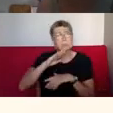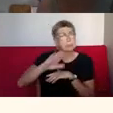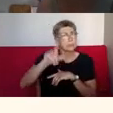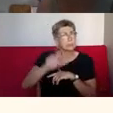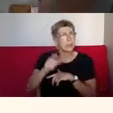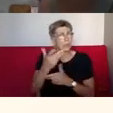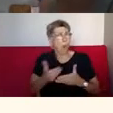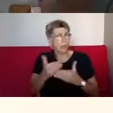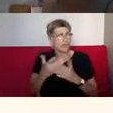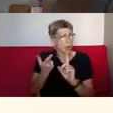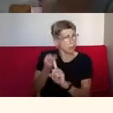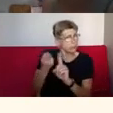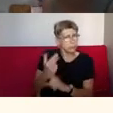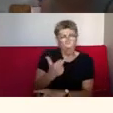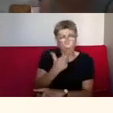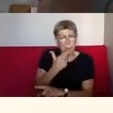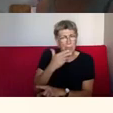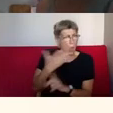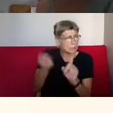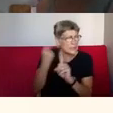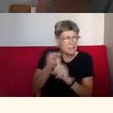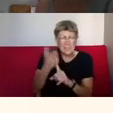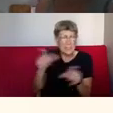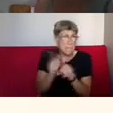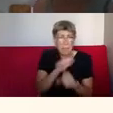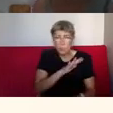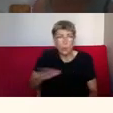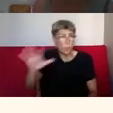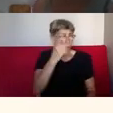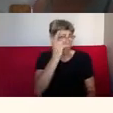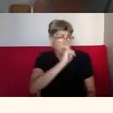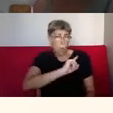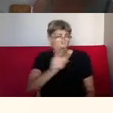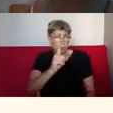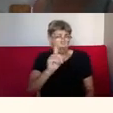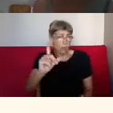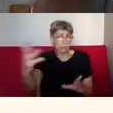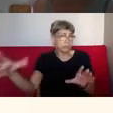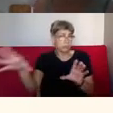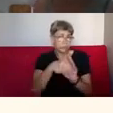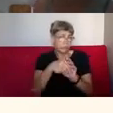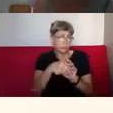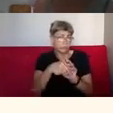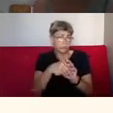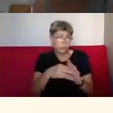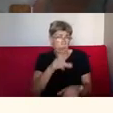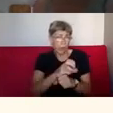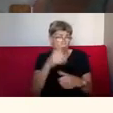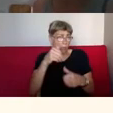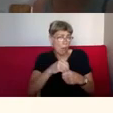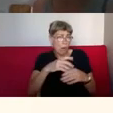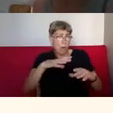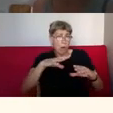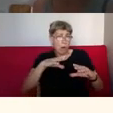ont des spécificités comme tout le monde, et donc il n'y a pas de raison de ne pas les intégrer ou les maintenir à l'emploi.